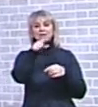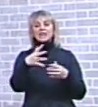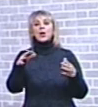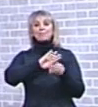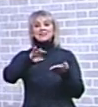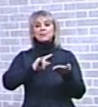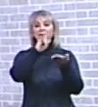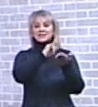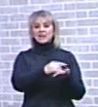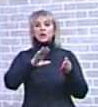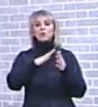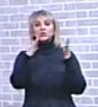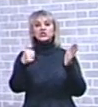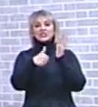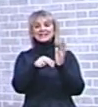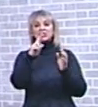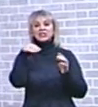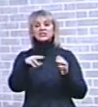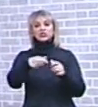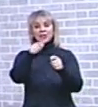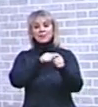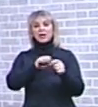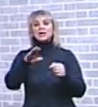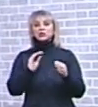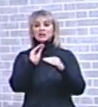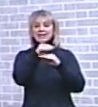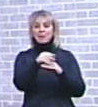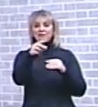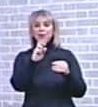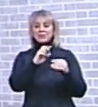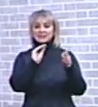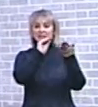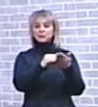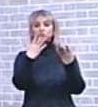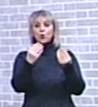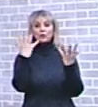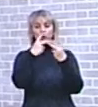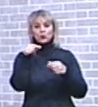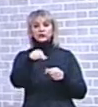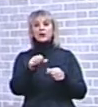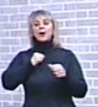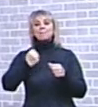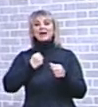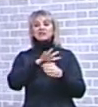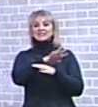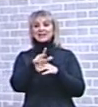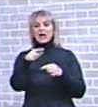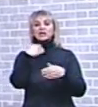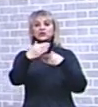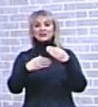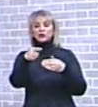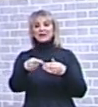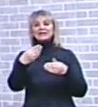посадок пролетят больше 6 тысяч километров с дозаправками в воздухе, причем днем и ночью. Боевые стрельбы – очередной